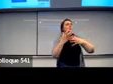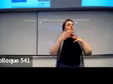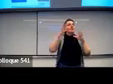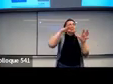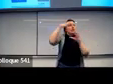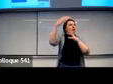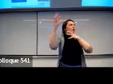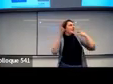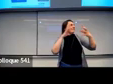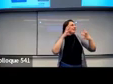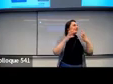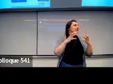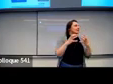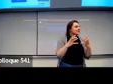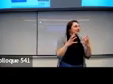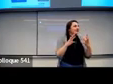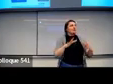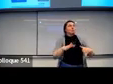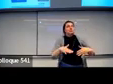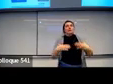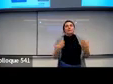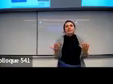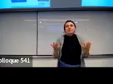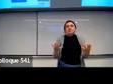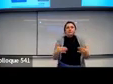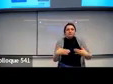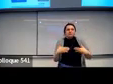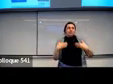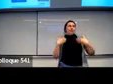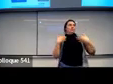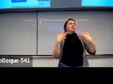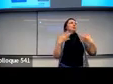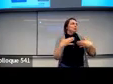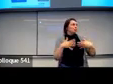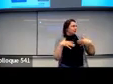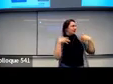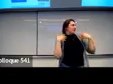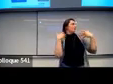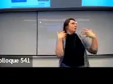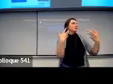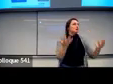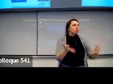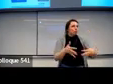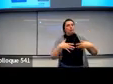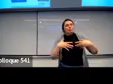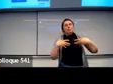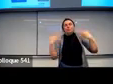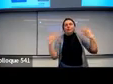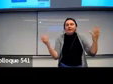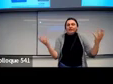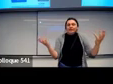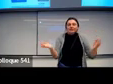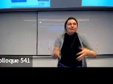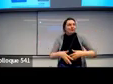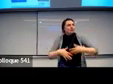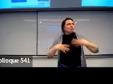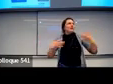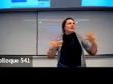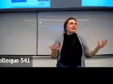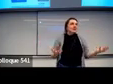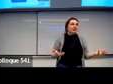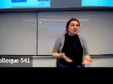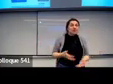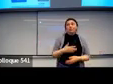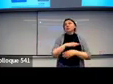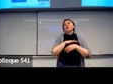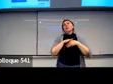les résumez, tu sais, quelques liens avec des articles. Donc, c'est vraiment c'est de fournir des contenus très procéduraux, tu sais,